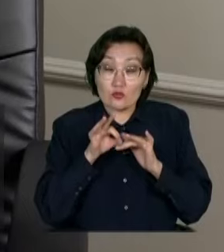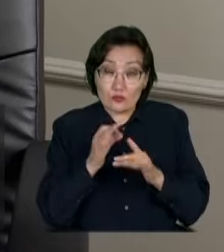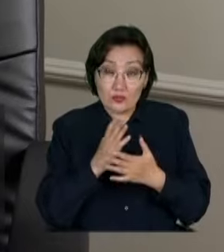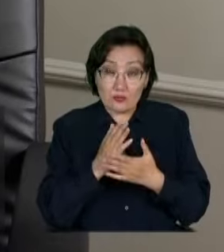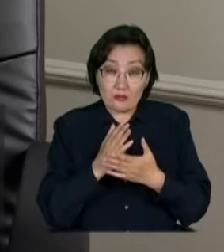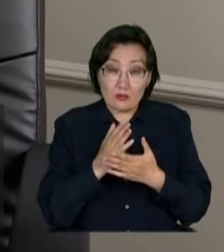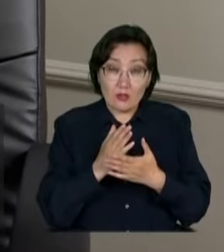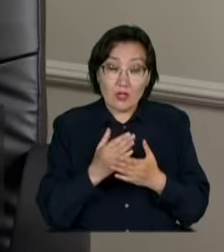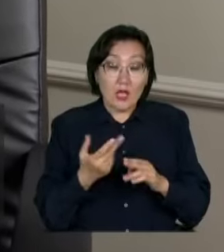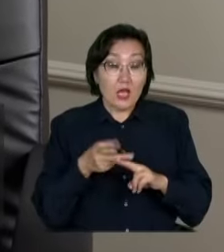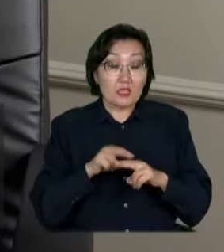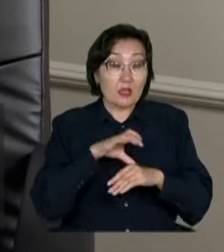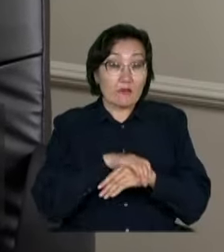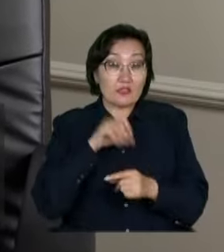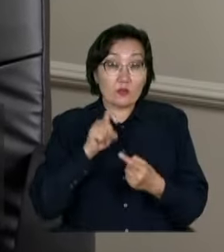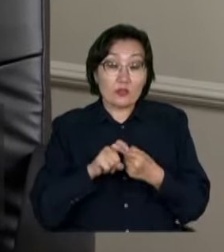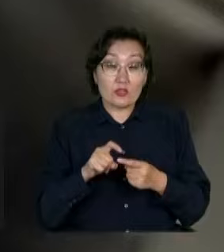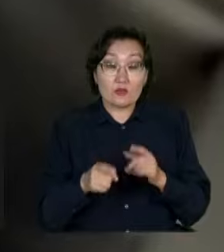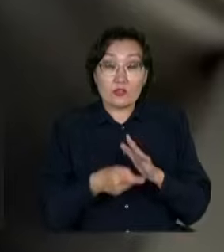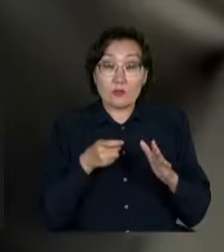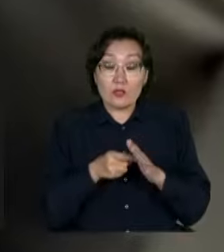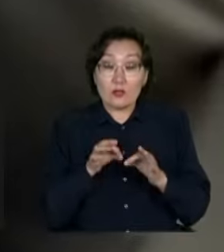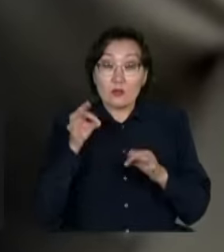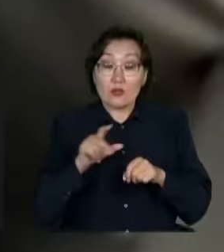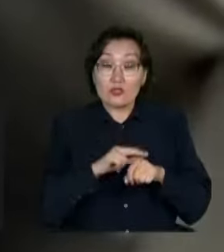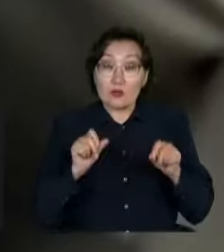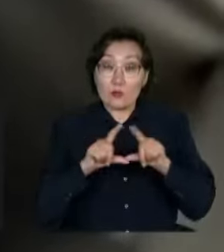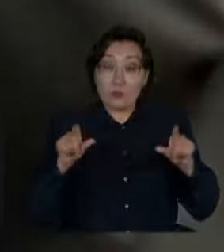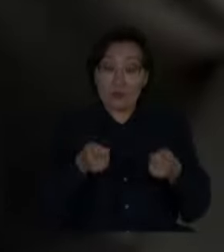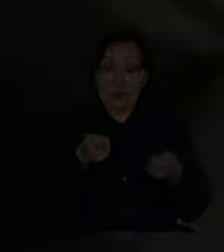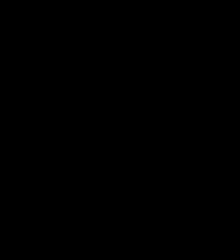Аталған факты бойынша тергеу облыстық департамент басшылығының ерекше бақылауында.